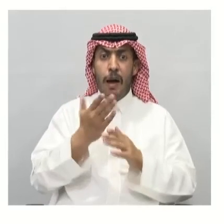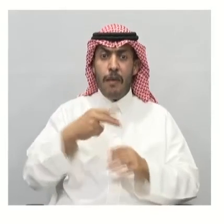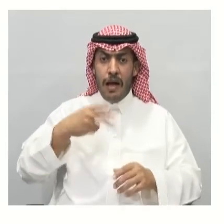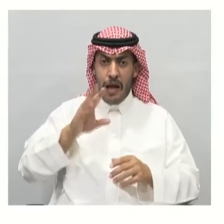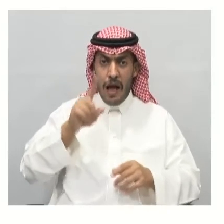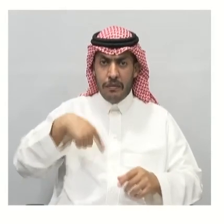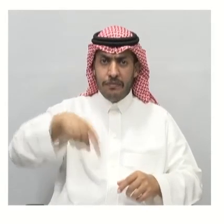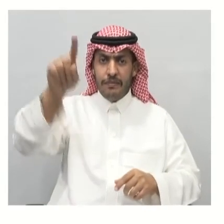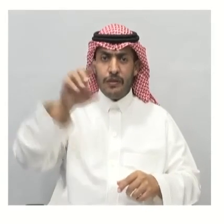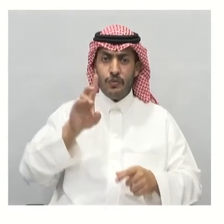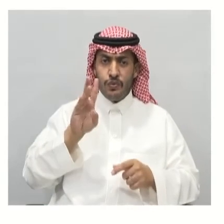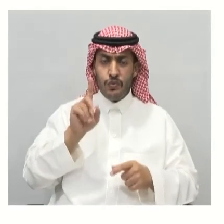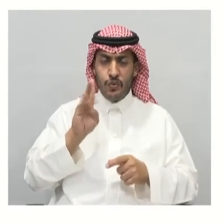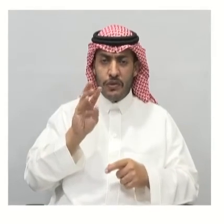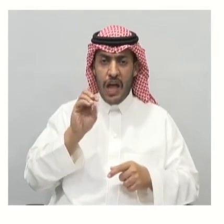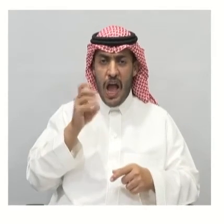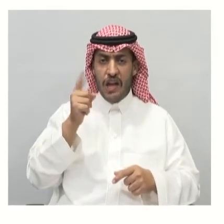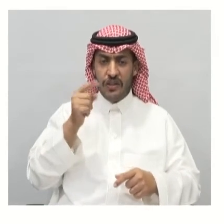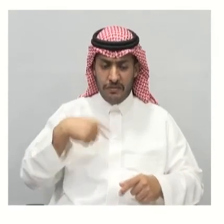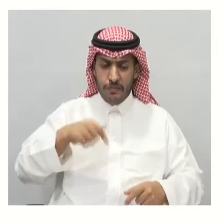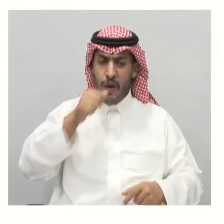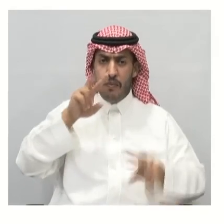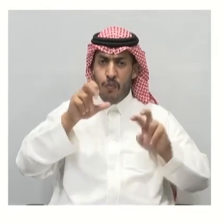هاجر بين الصفاء والمروه بحثا عن